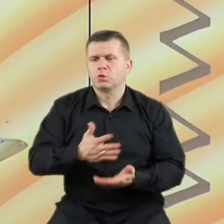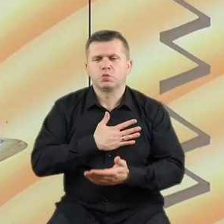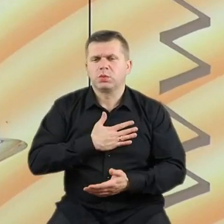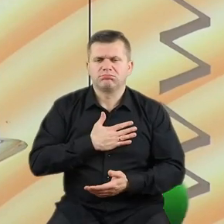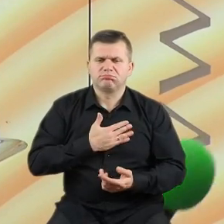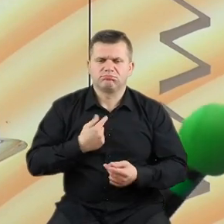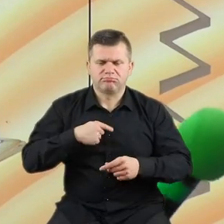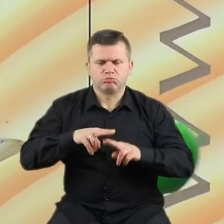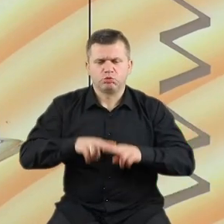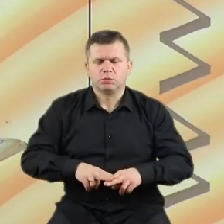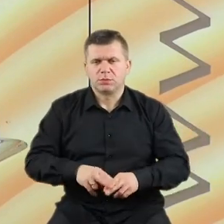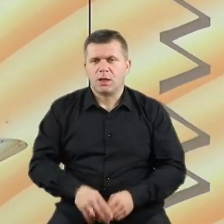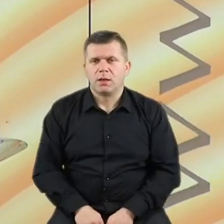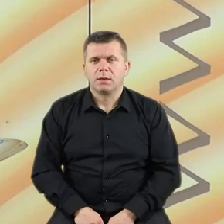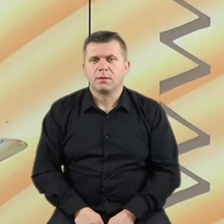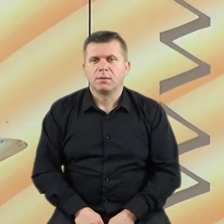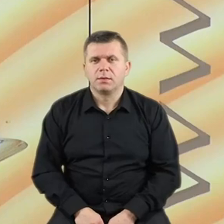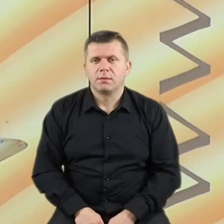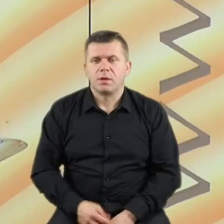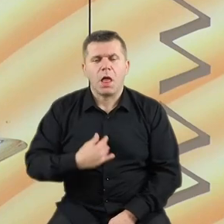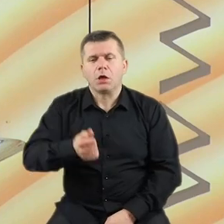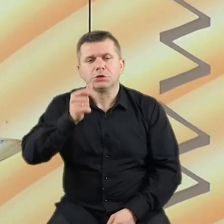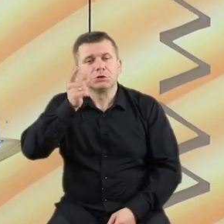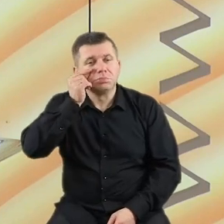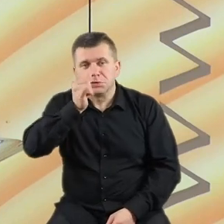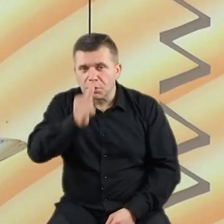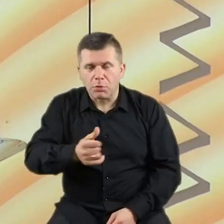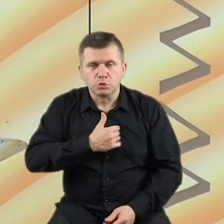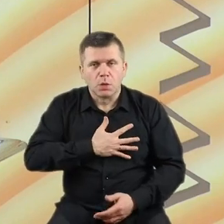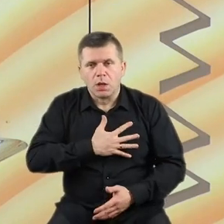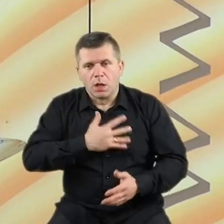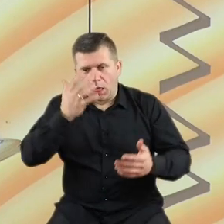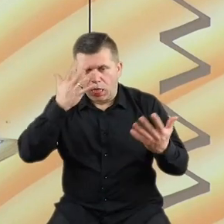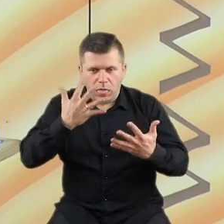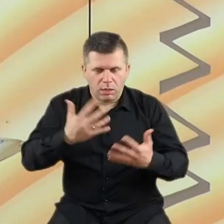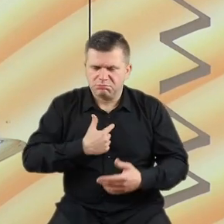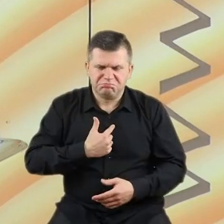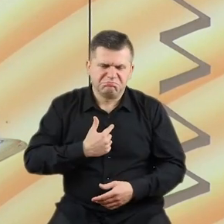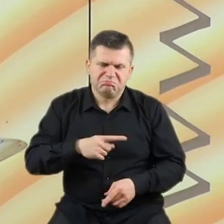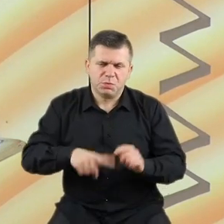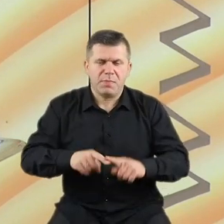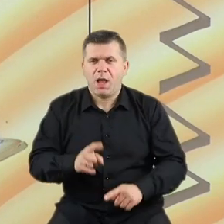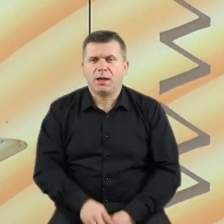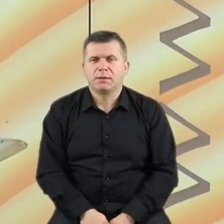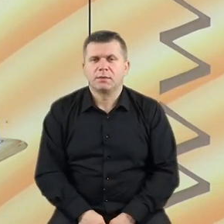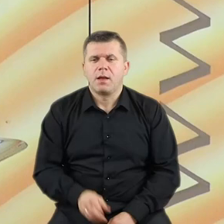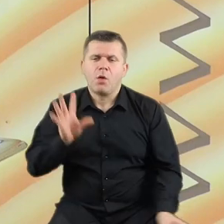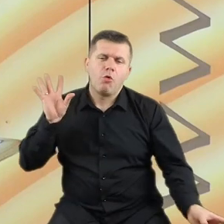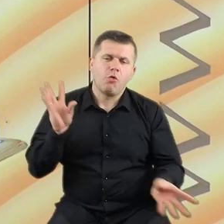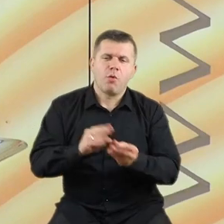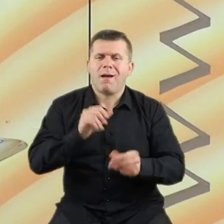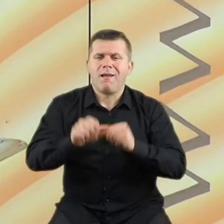mną zostanie. Ale to nie znaczy, że nie mogę zasnąć, że się rozpadam z nieszczęścia, tylko właśnie chyba te